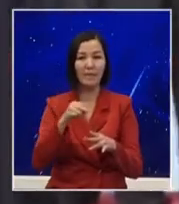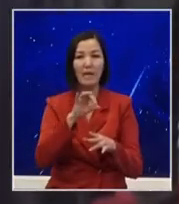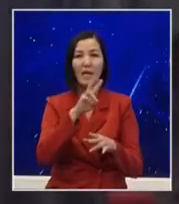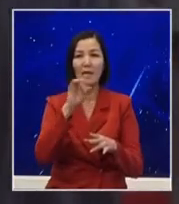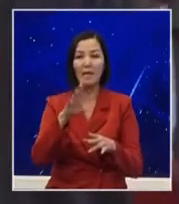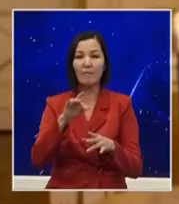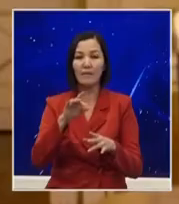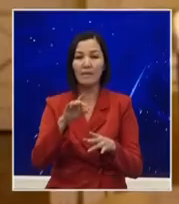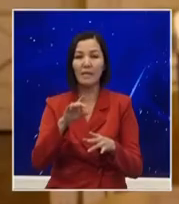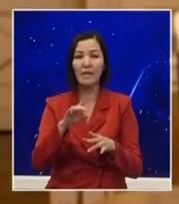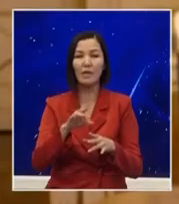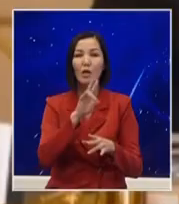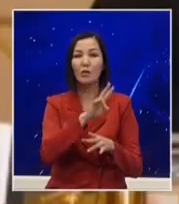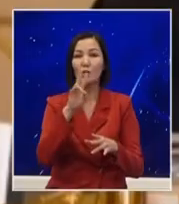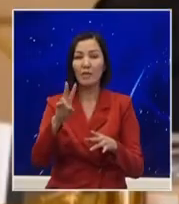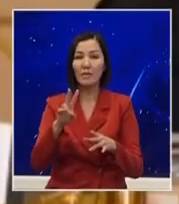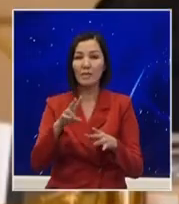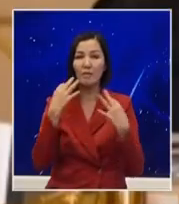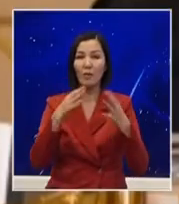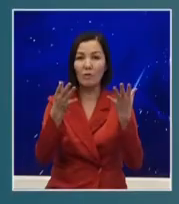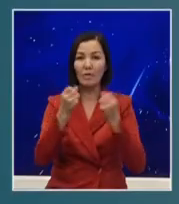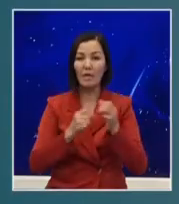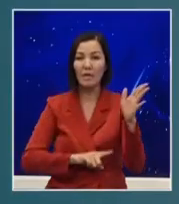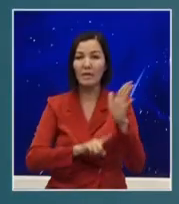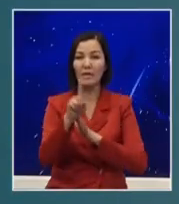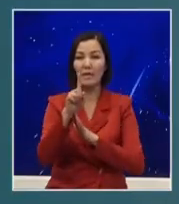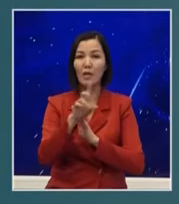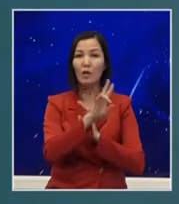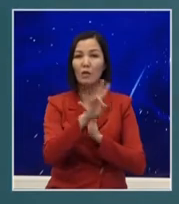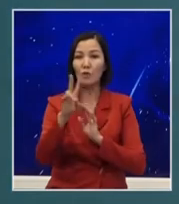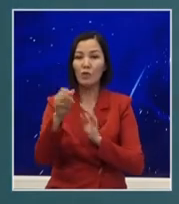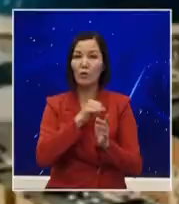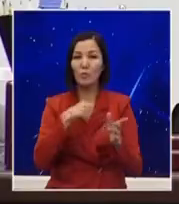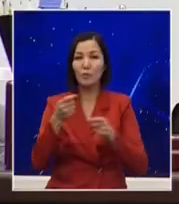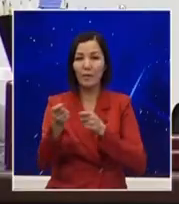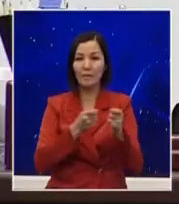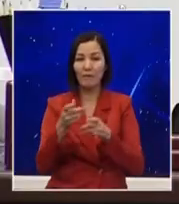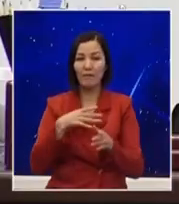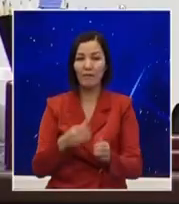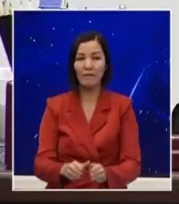елбасыға бұйырыпты. Егемендік алғаннан кейін елге үшін Нұрсұлтан Назарбаев сүйреді.